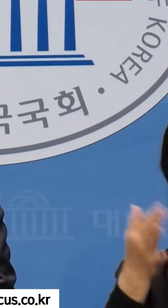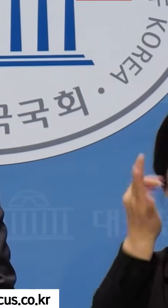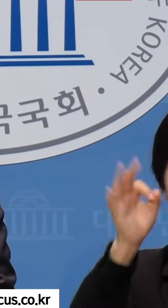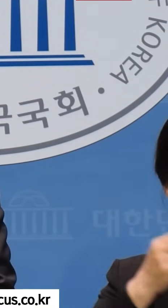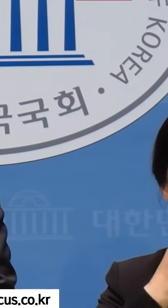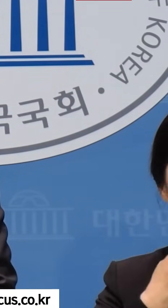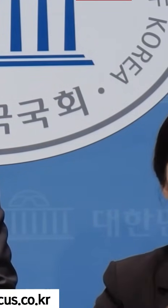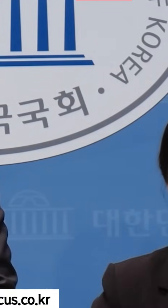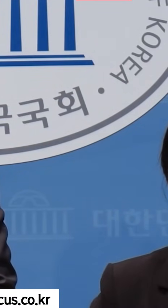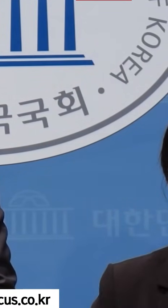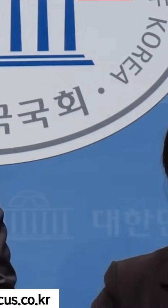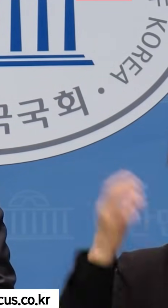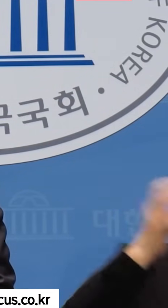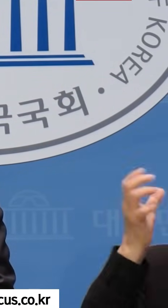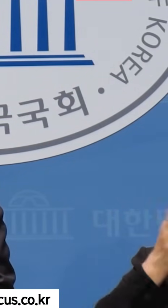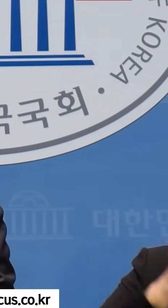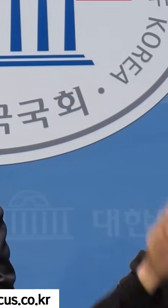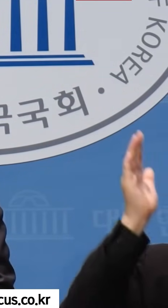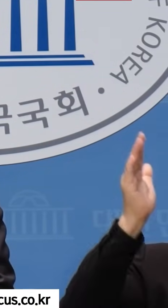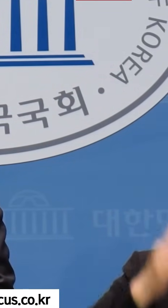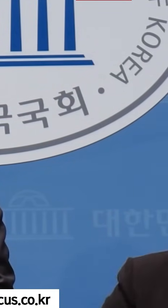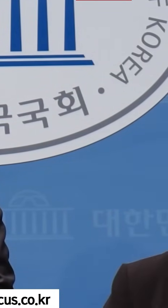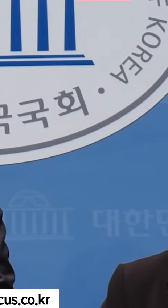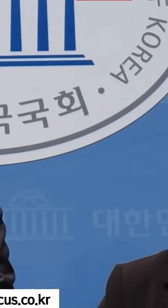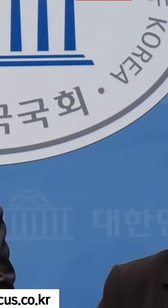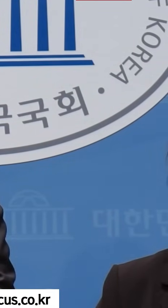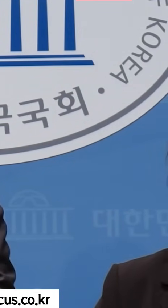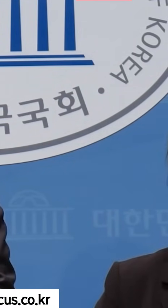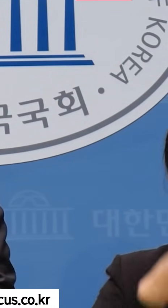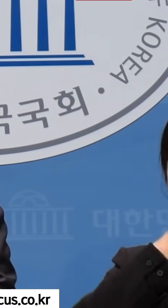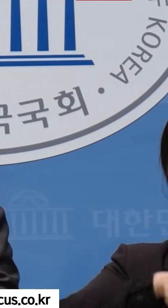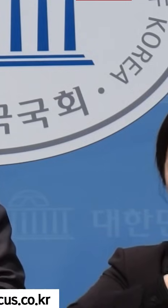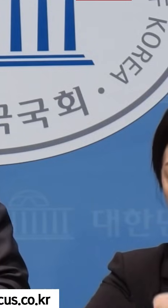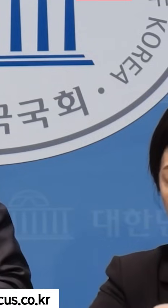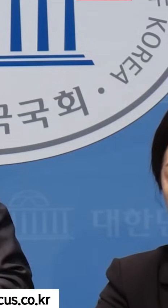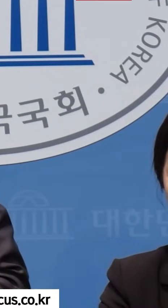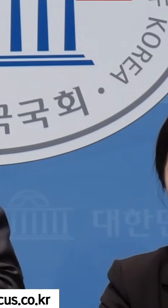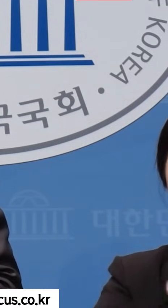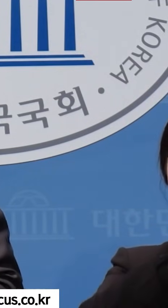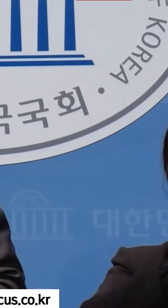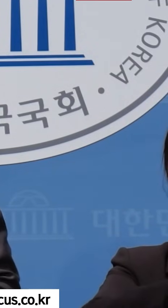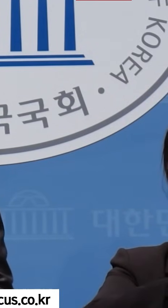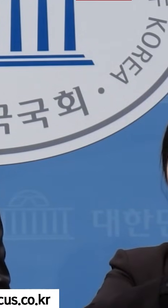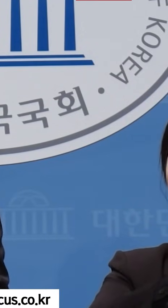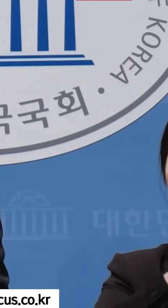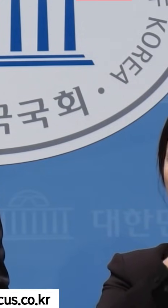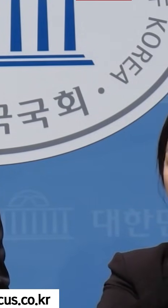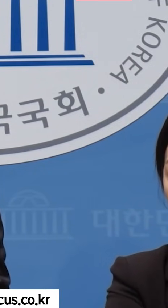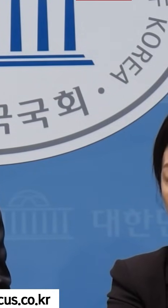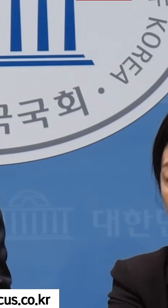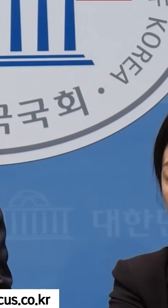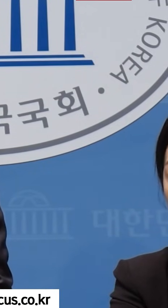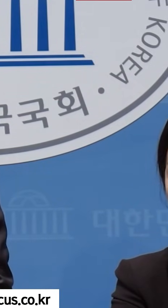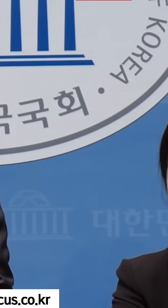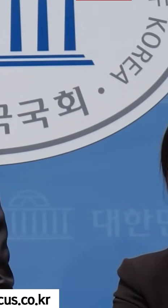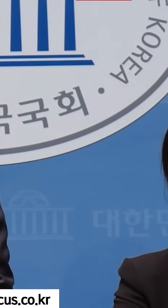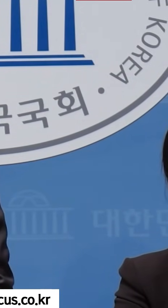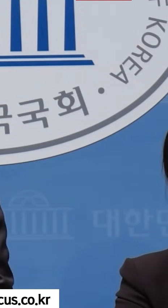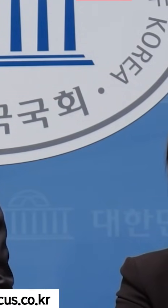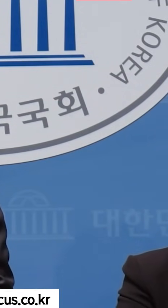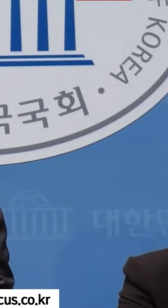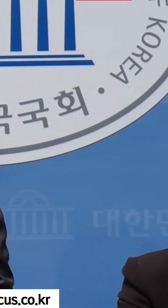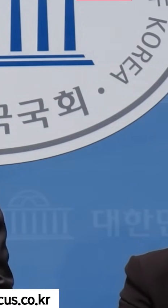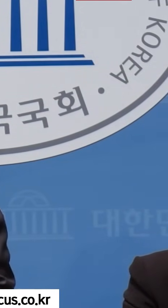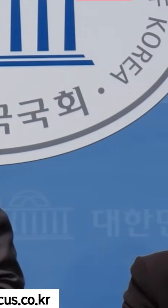부인하고 탄압으로 몰고 가며 독재시대 독재자적 DNA로 대한민국 민주주의